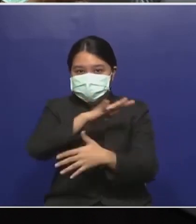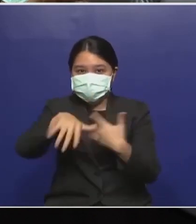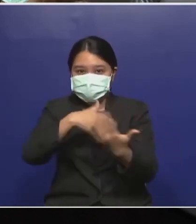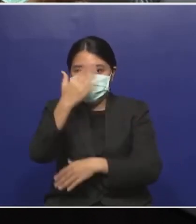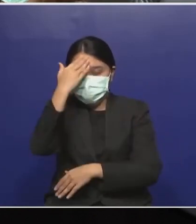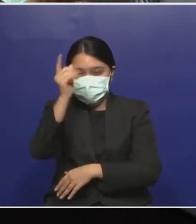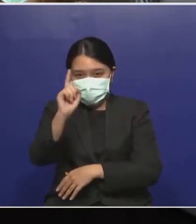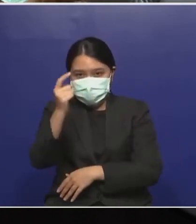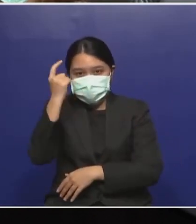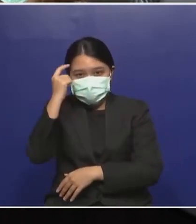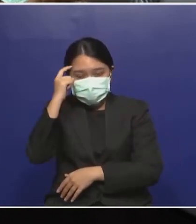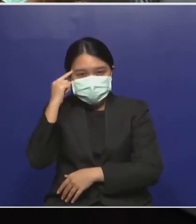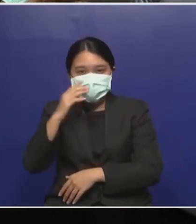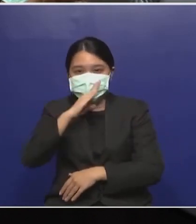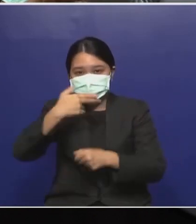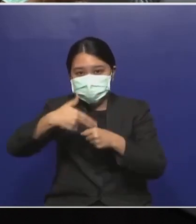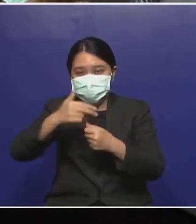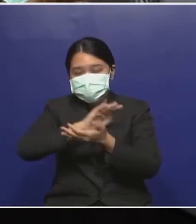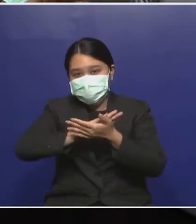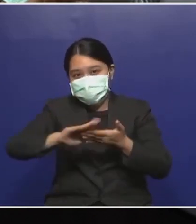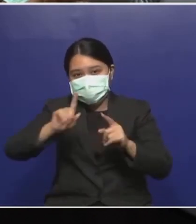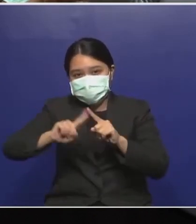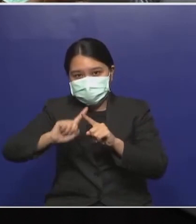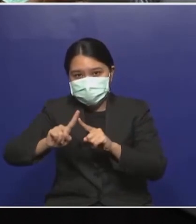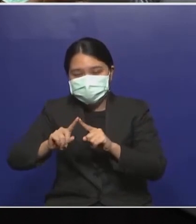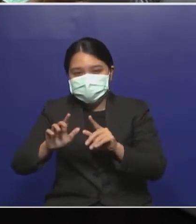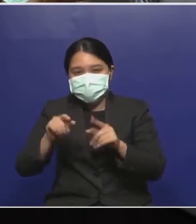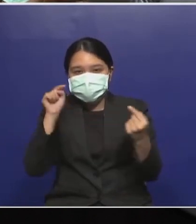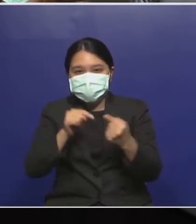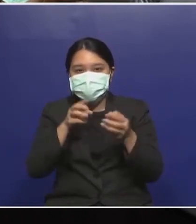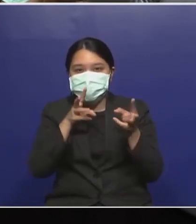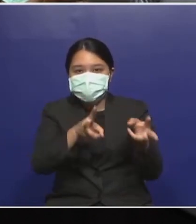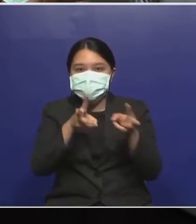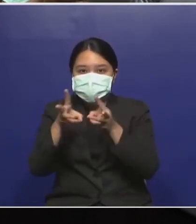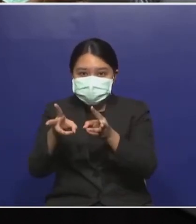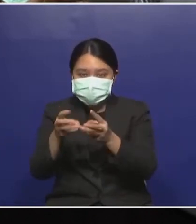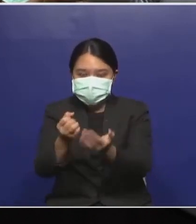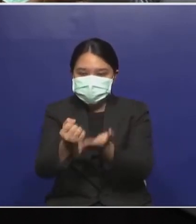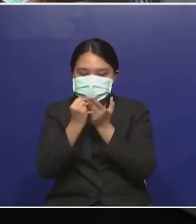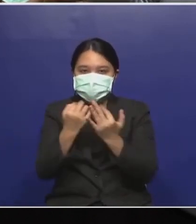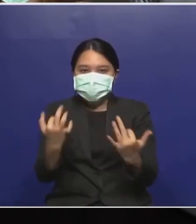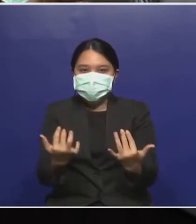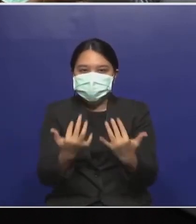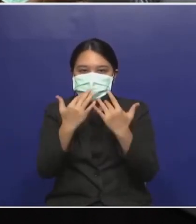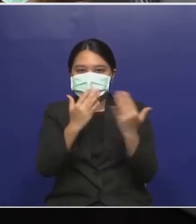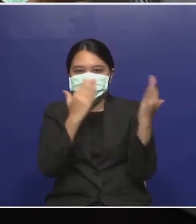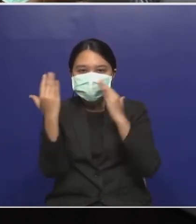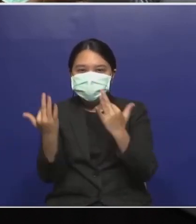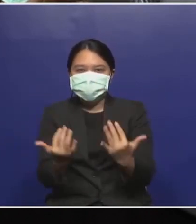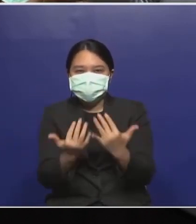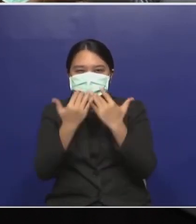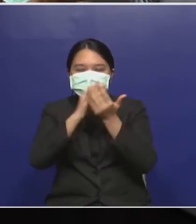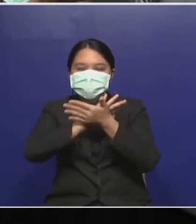เพราะรู้ว่าพลังงานสะอาดเนี่ย คือหนึ่ในวิธีที่จะทำให้เรามีอากาศสะอาไดหายใจดี